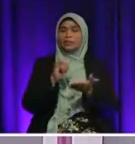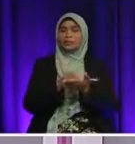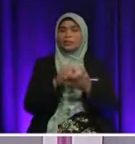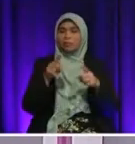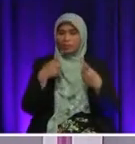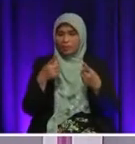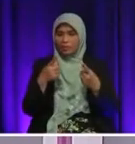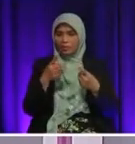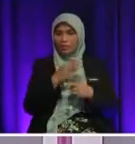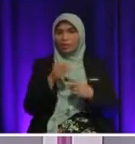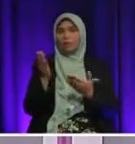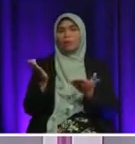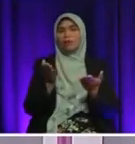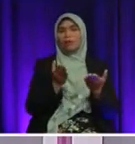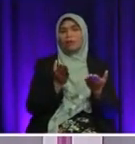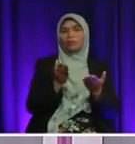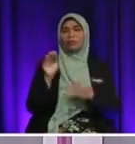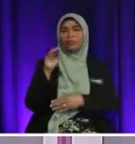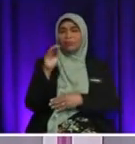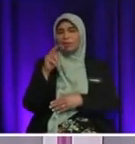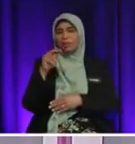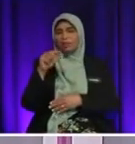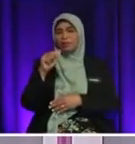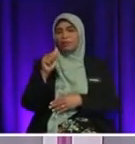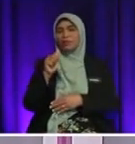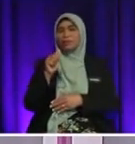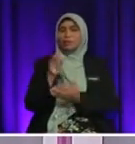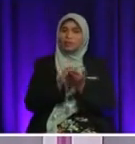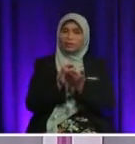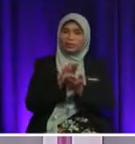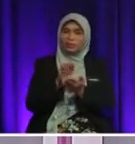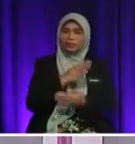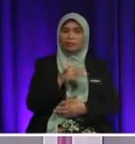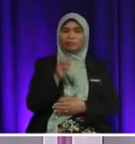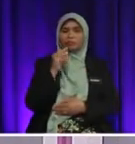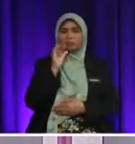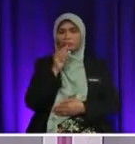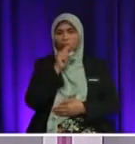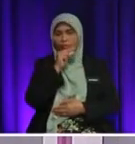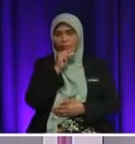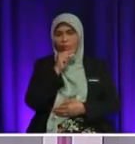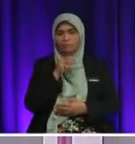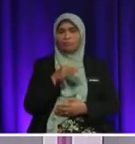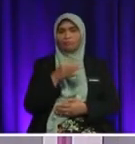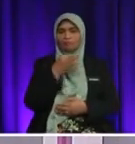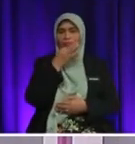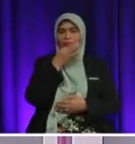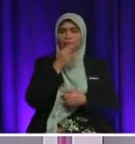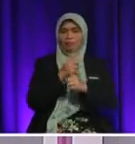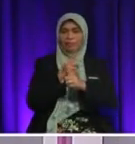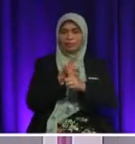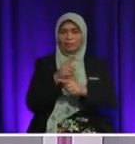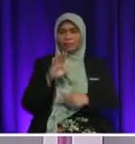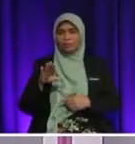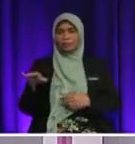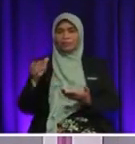naga, anak helang dan anak tikus. Yang mana semua yang di kampung Shah Bandar tu rasa macam wow, ajaibnya.